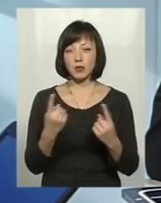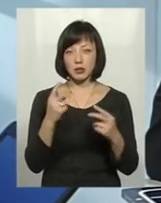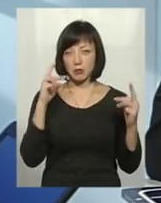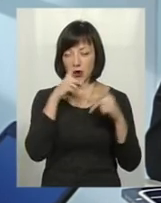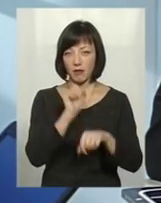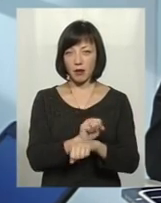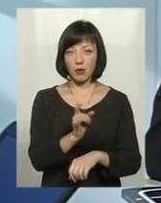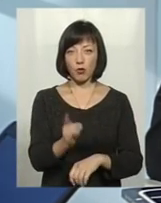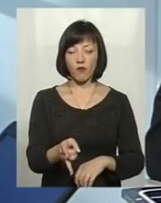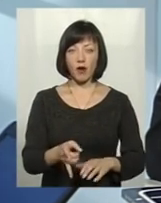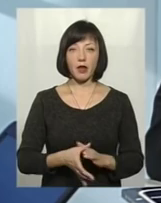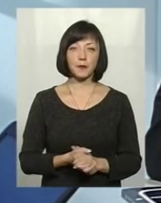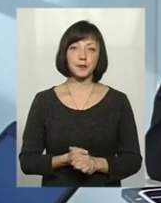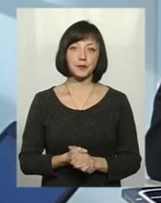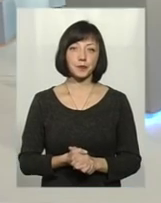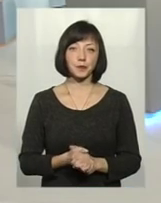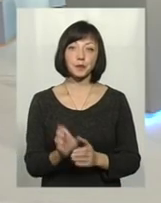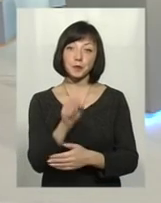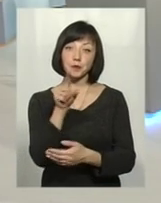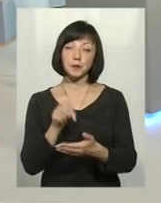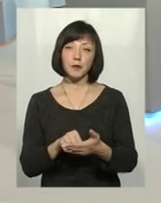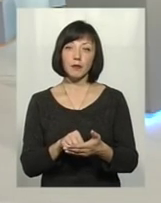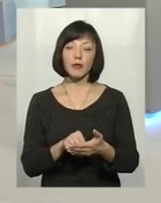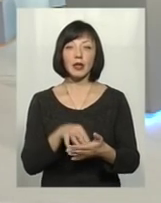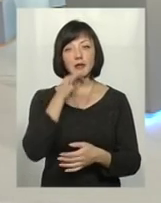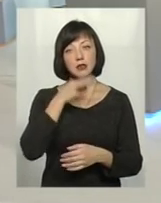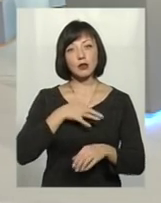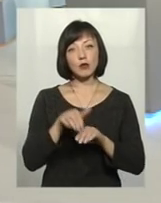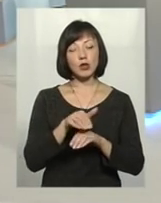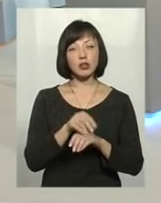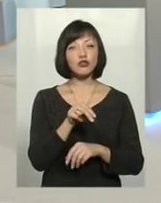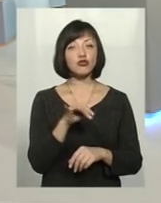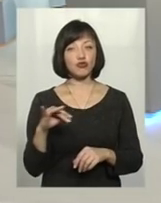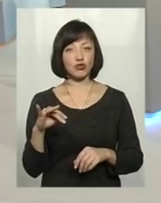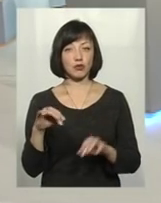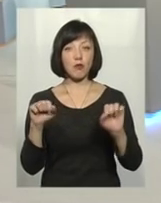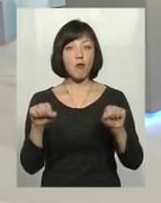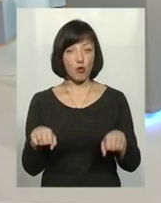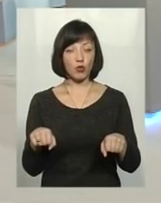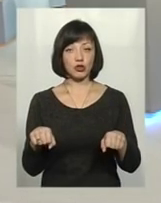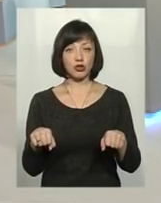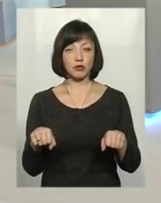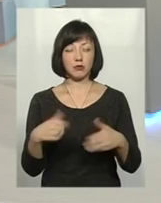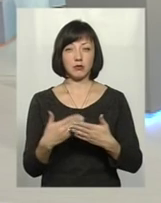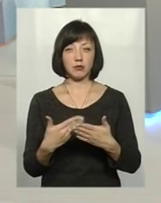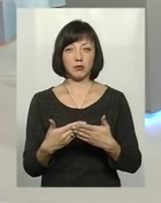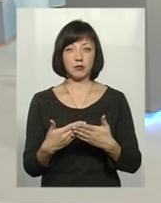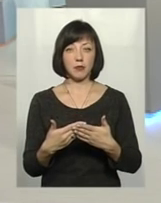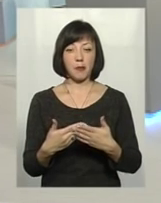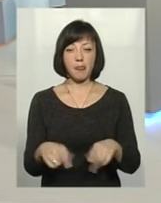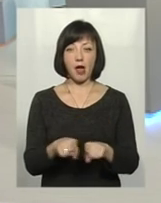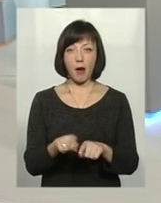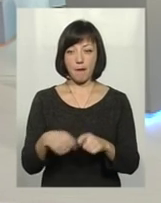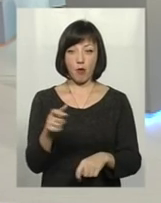звичайне неправильне паркування. Скажіть, будь ласка, чи може, скажімо, такий